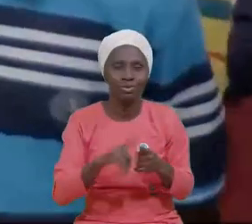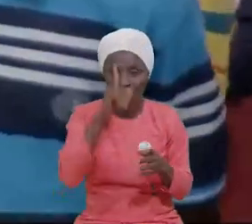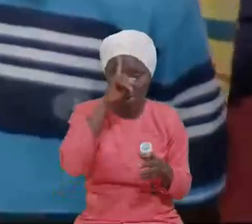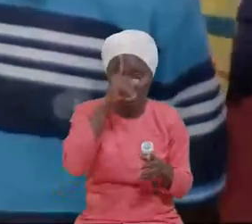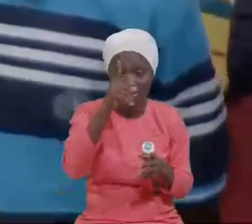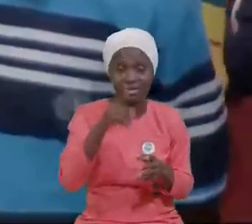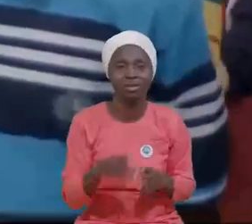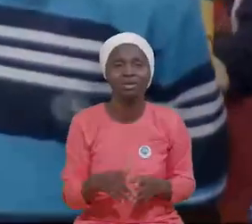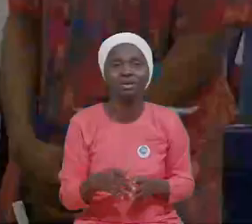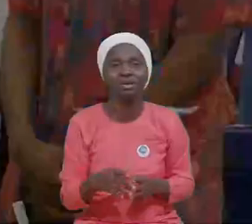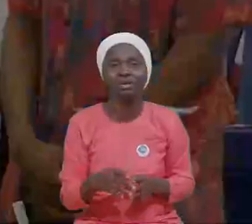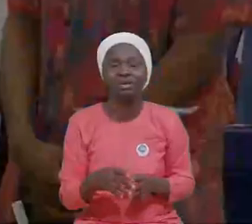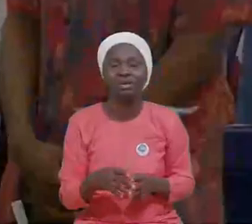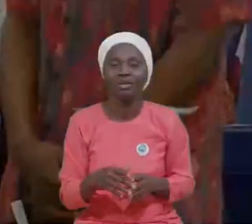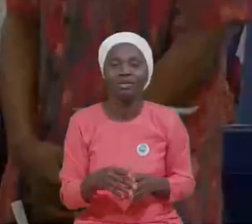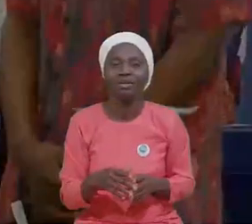Sois prêt à exceller.